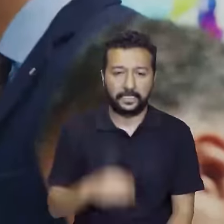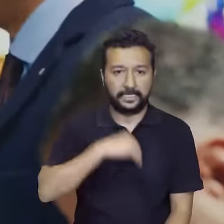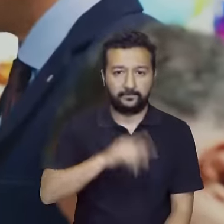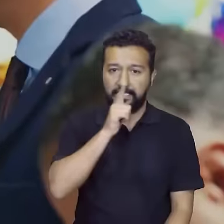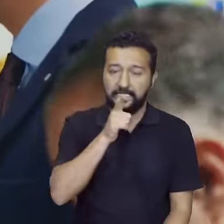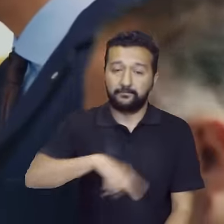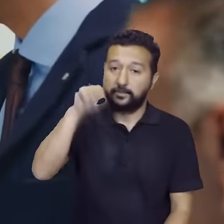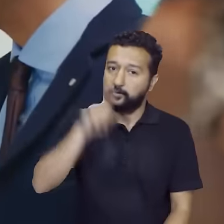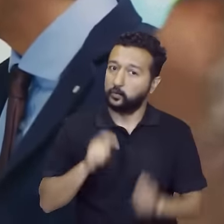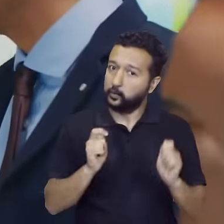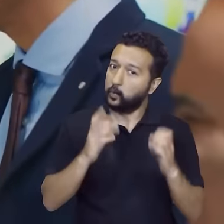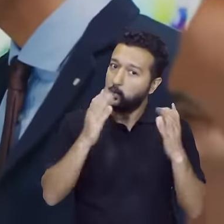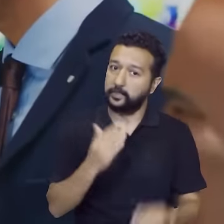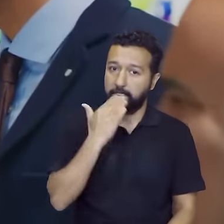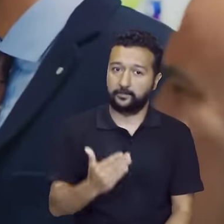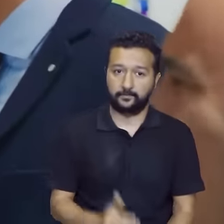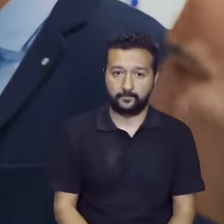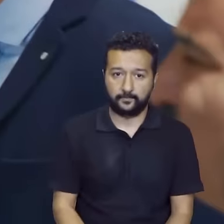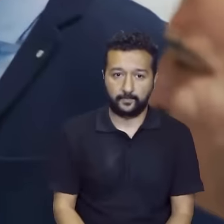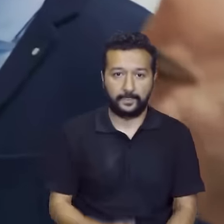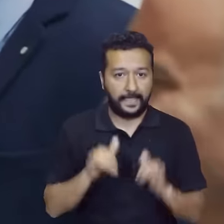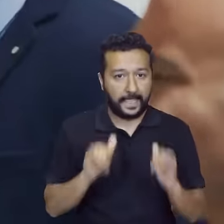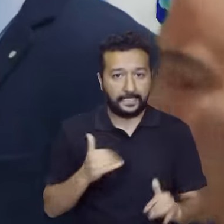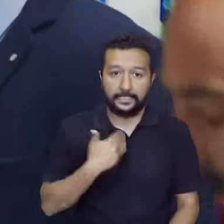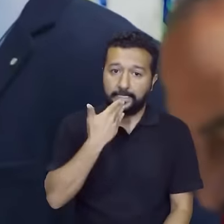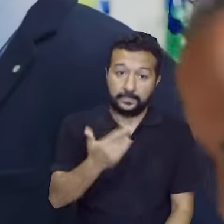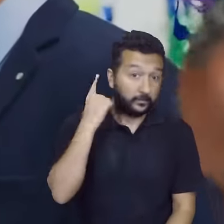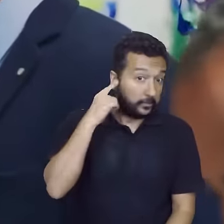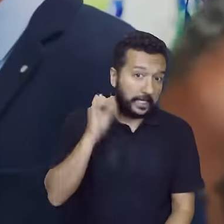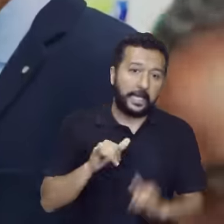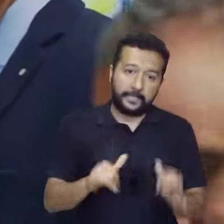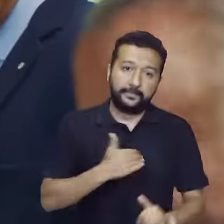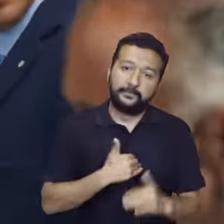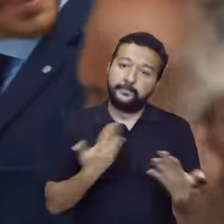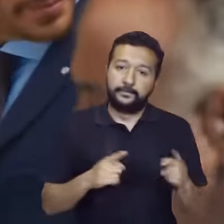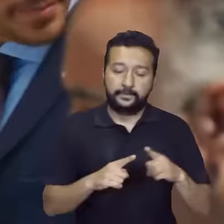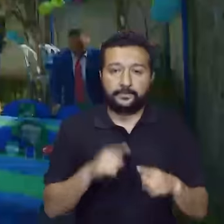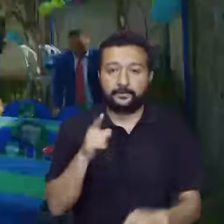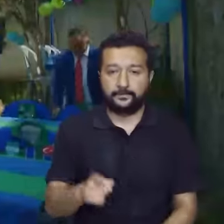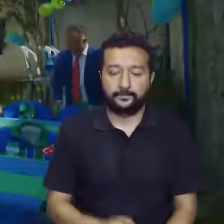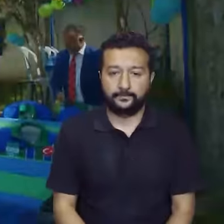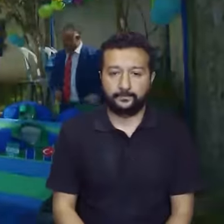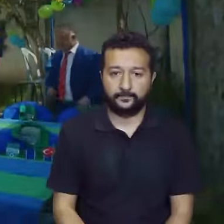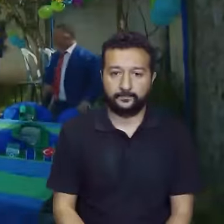İçimden bir ses bugün hiç kolay olmayacak diyor aşkım. Aynı ses maalesef benimle de konuşuyor Tarık'cığım.